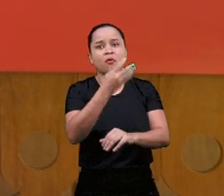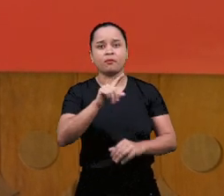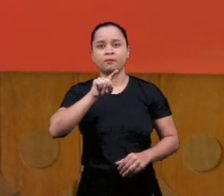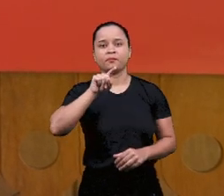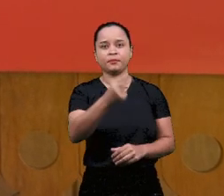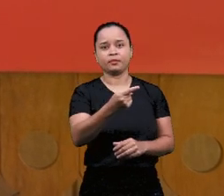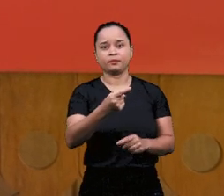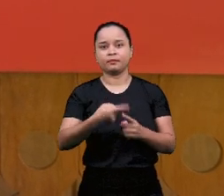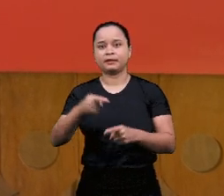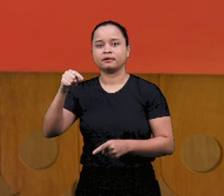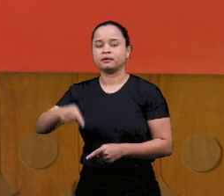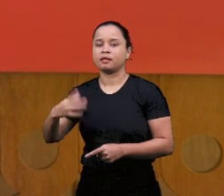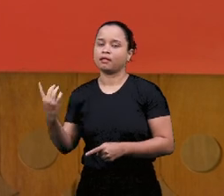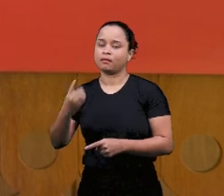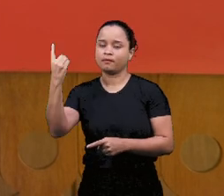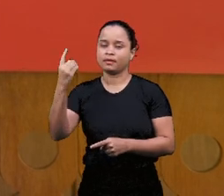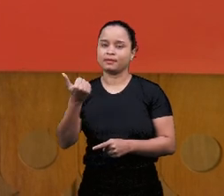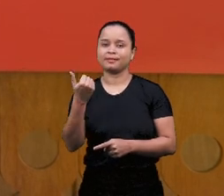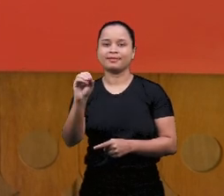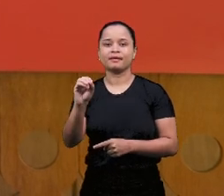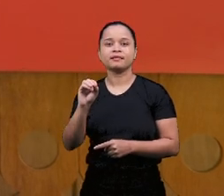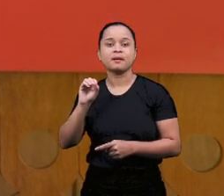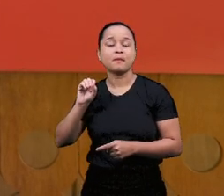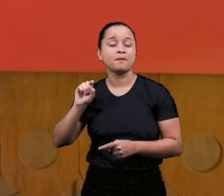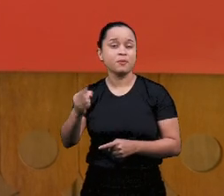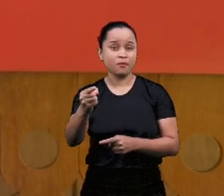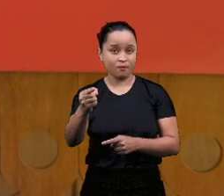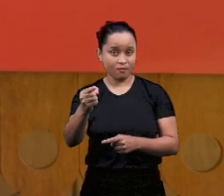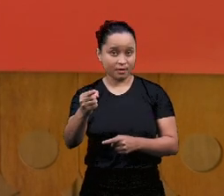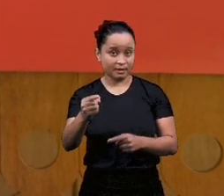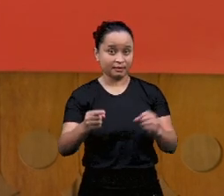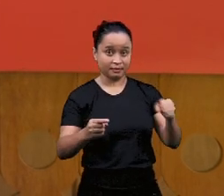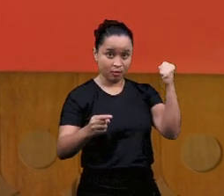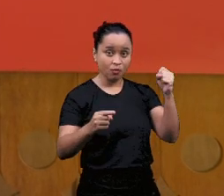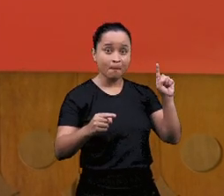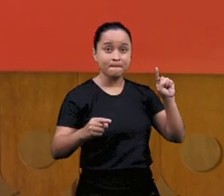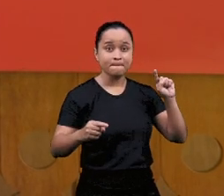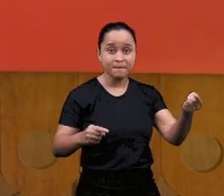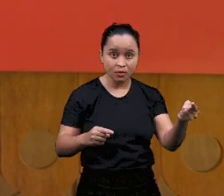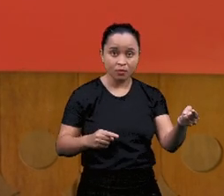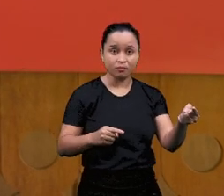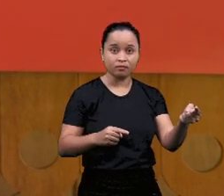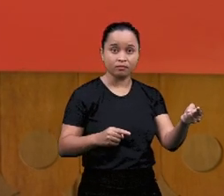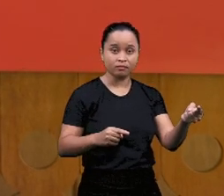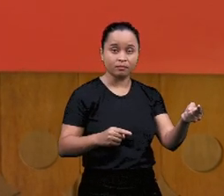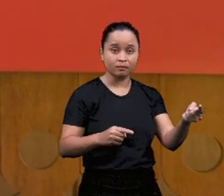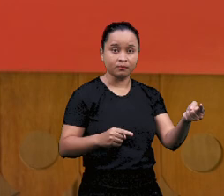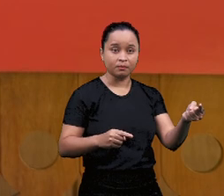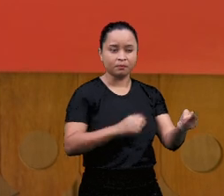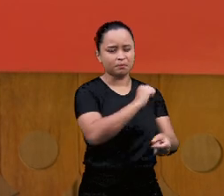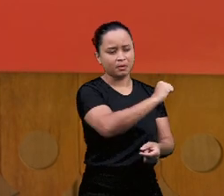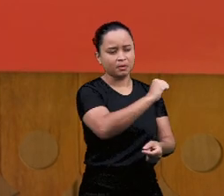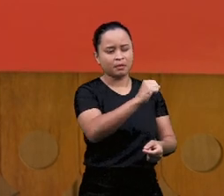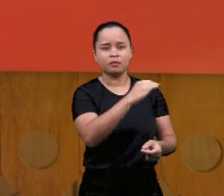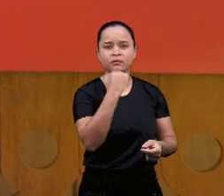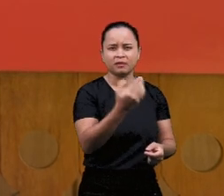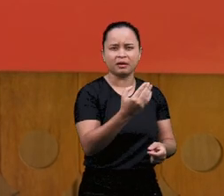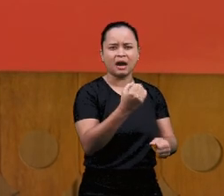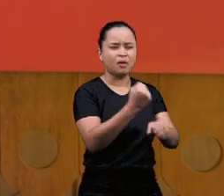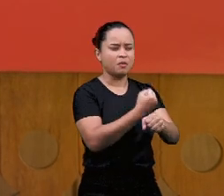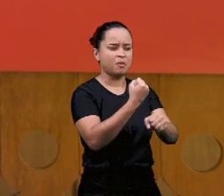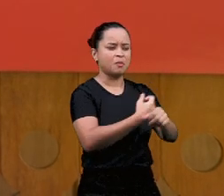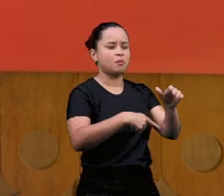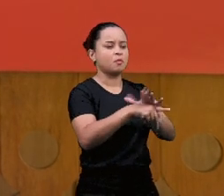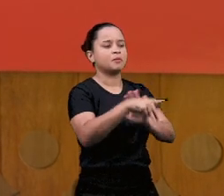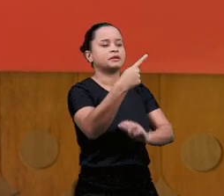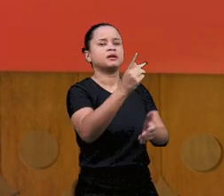nécessaire d'avoir 10 000. L'œuvre de David, c'est de 10 000. Saül a tué 1000. Saül s'est arrêté. Son œuvre s'est arrêtée. Il a